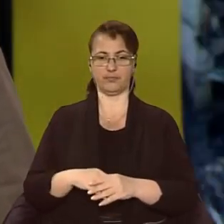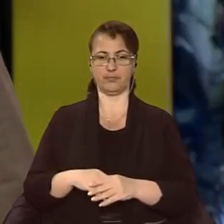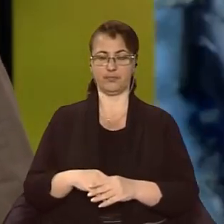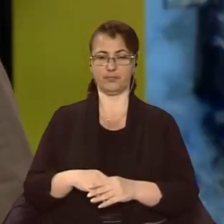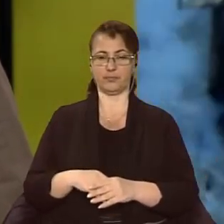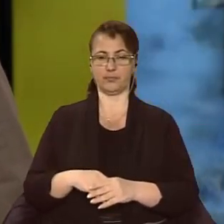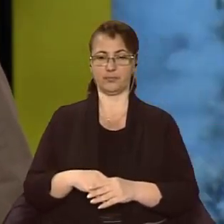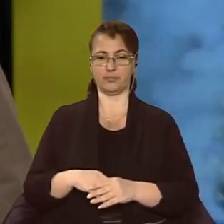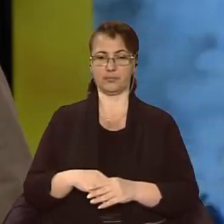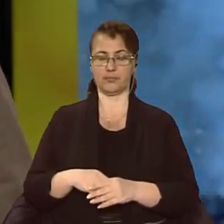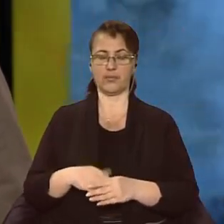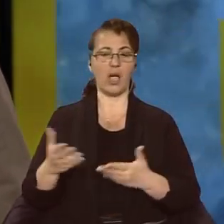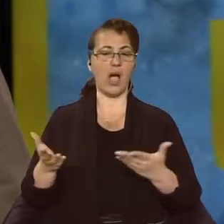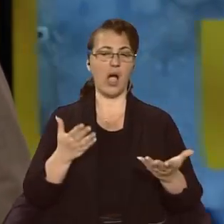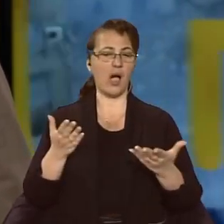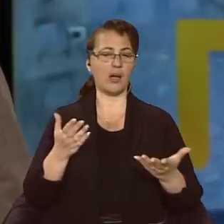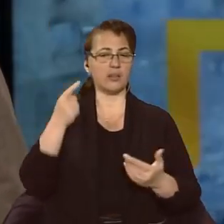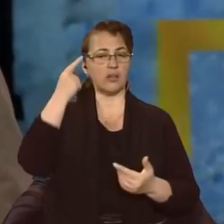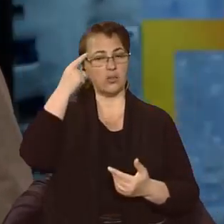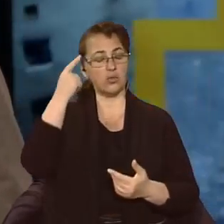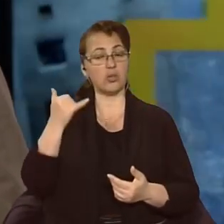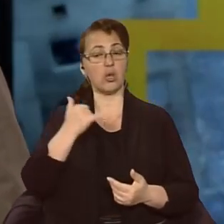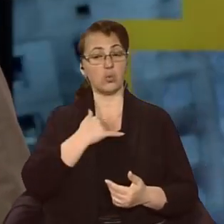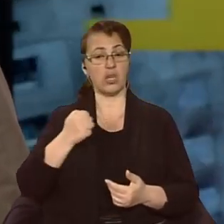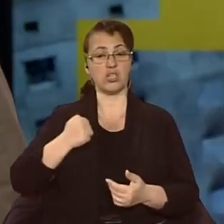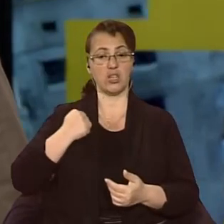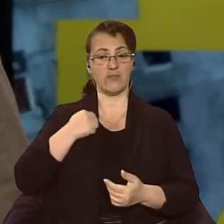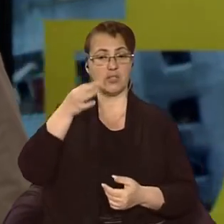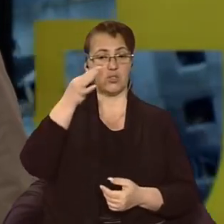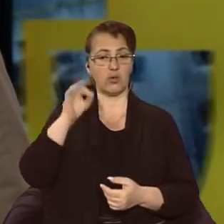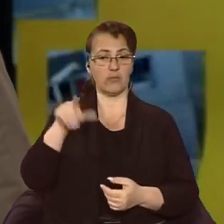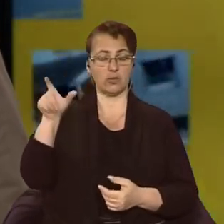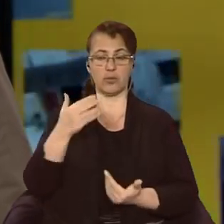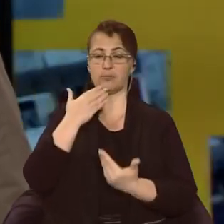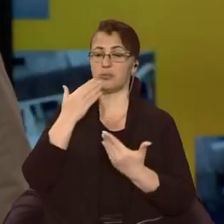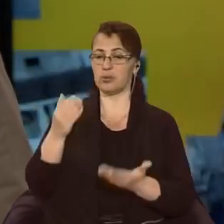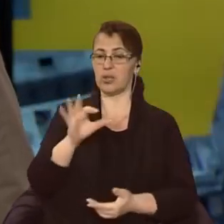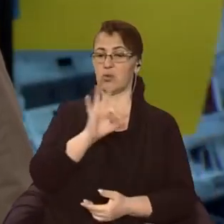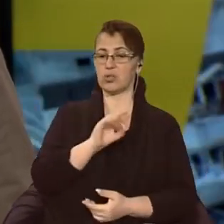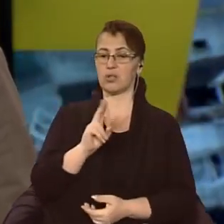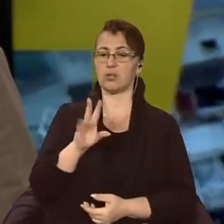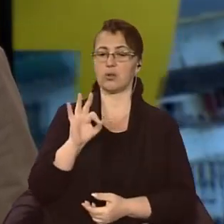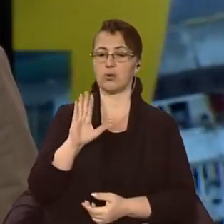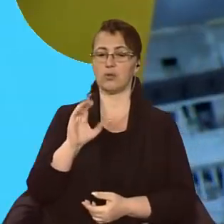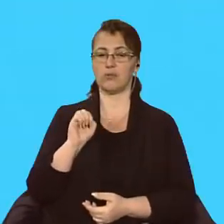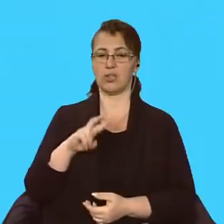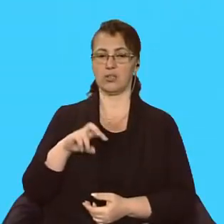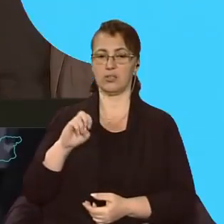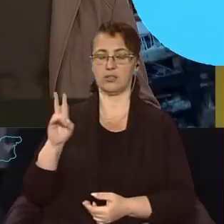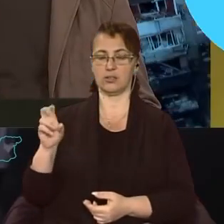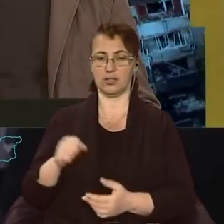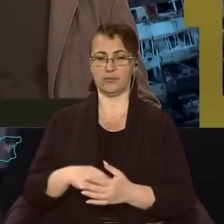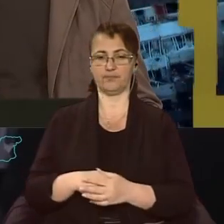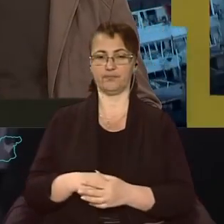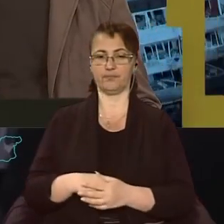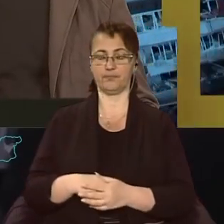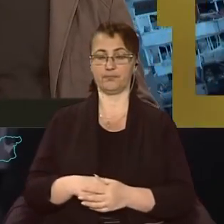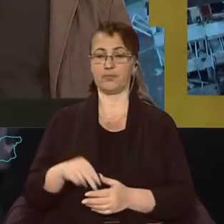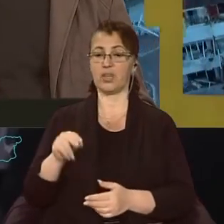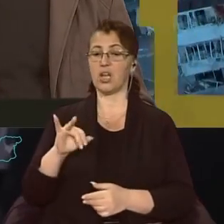Лі. Які прогнози у наших, розпитаємо військового експерта Олександра Коваленка. Пане Олександре,